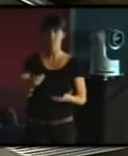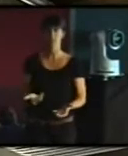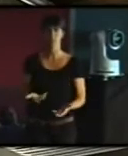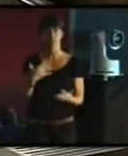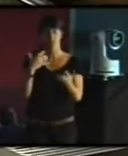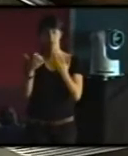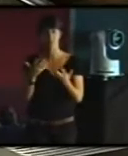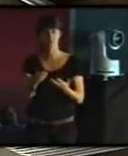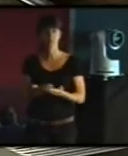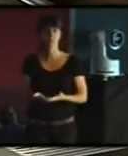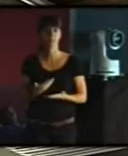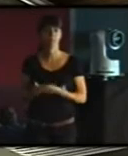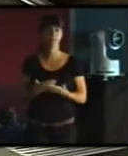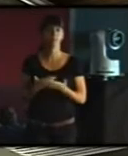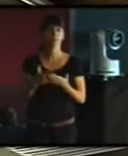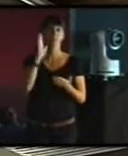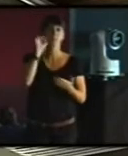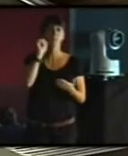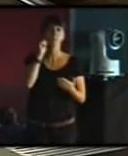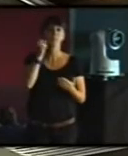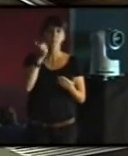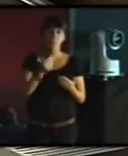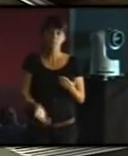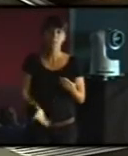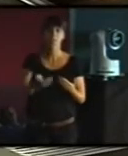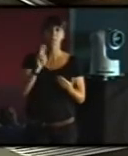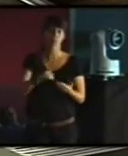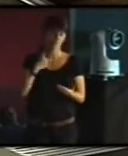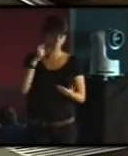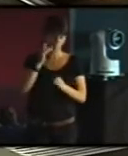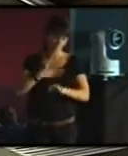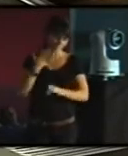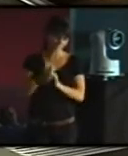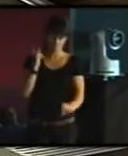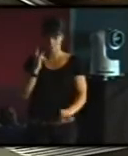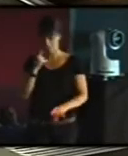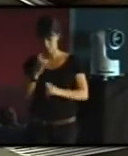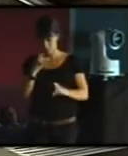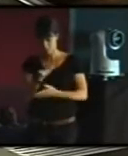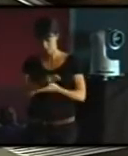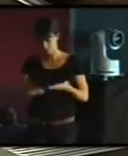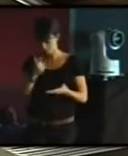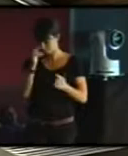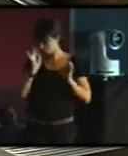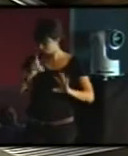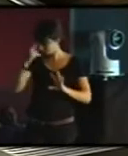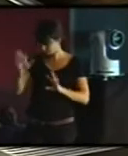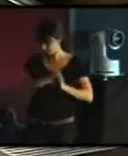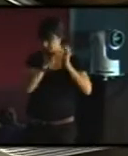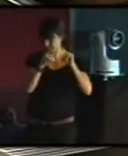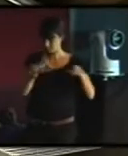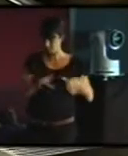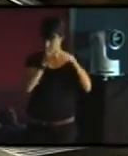Et c'est là que je vois aussi une association encore, historienne que je suis, avec l'architecture organique des années 20 et des années